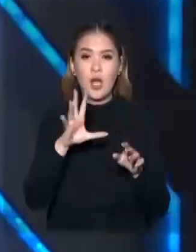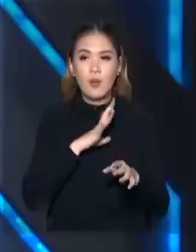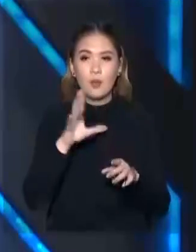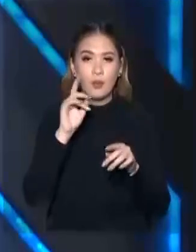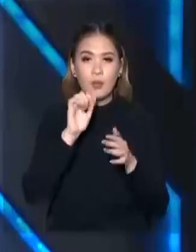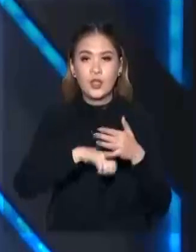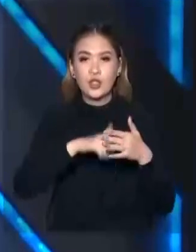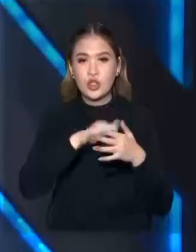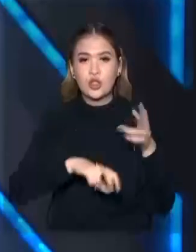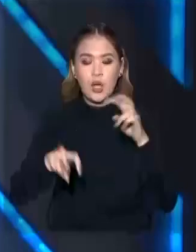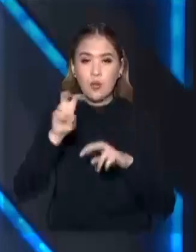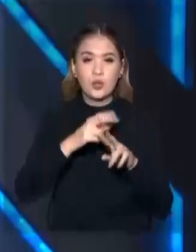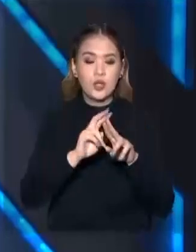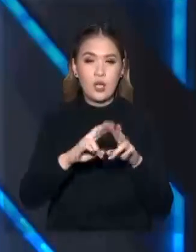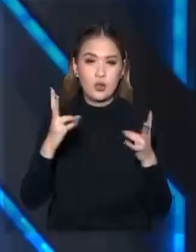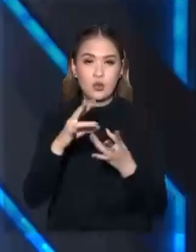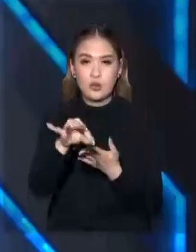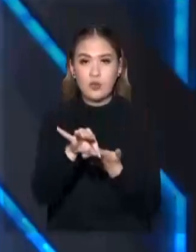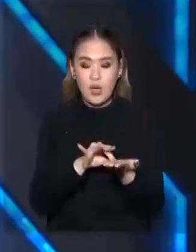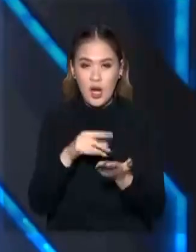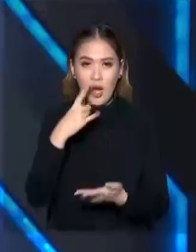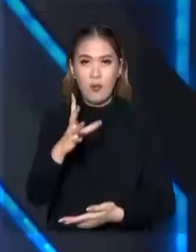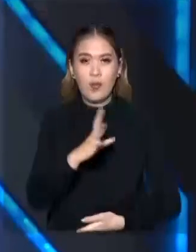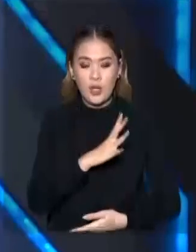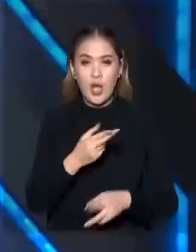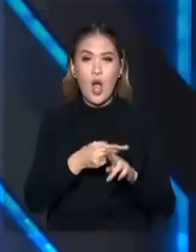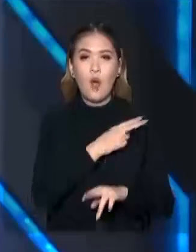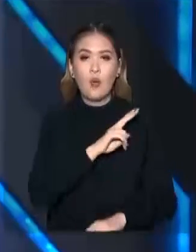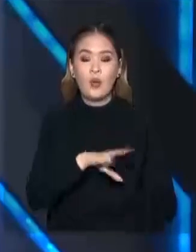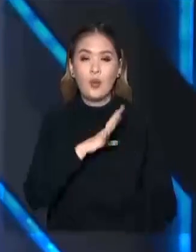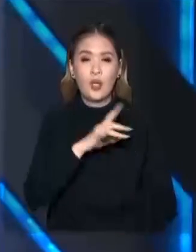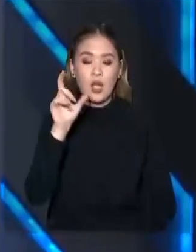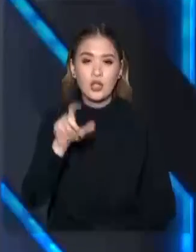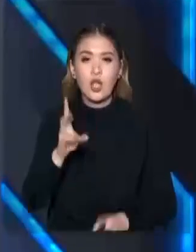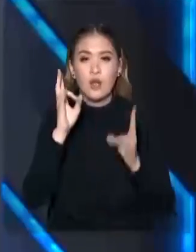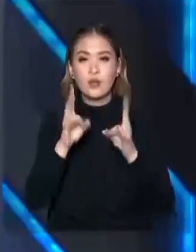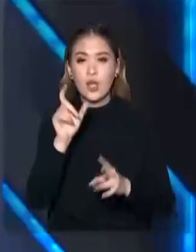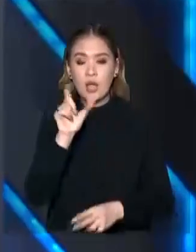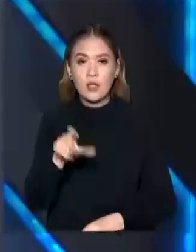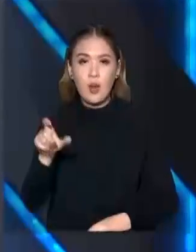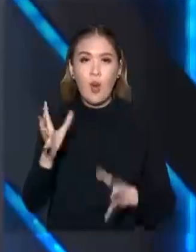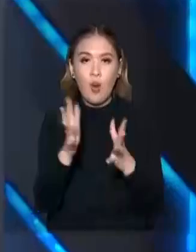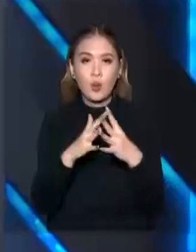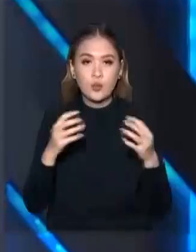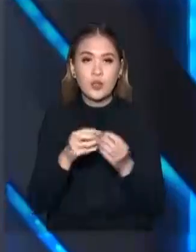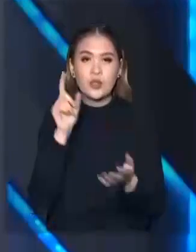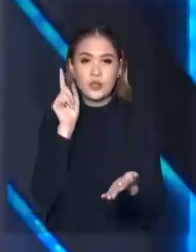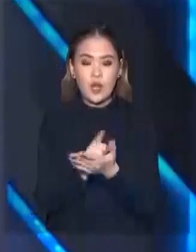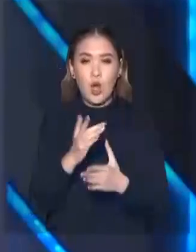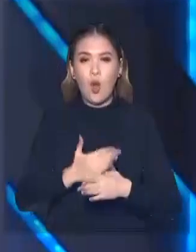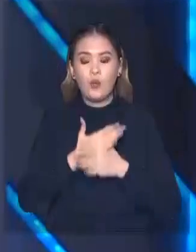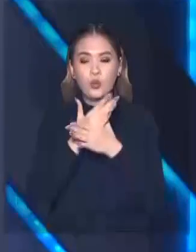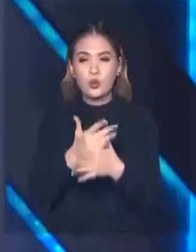үшін шұғыл шаралар қабылдауды тапсырды. Сонымен қатар қайтыс болған және зардап шеккен азаматтардың отбасыларына тиісті